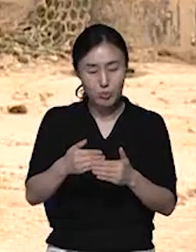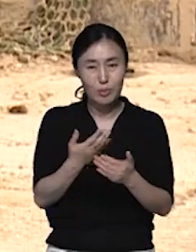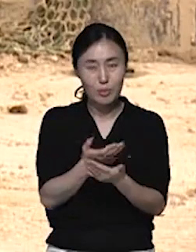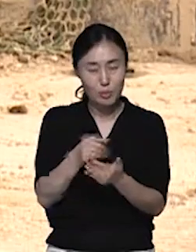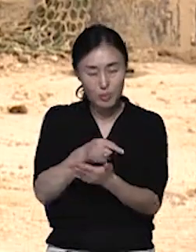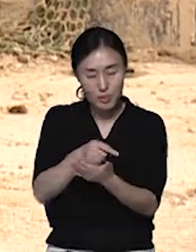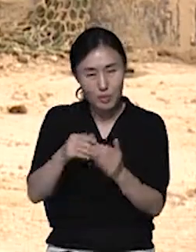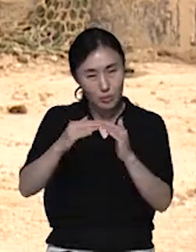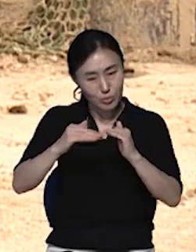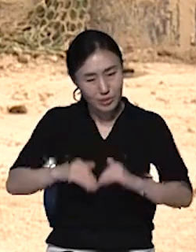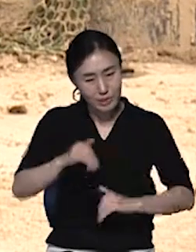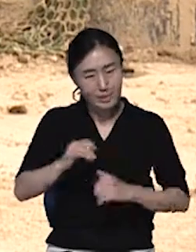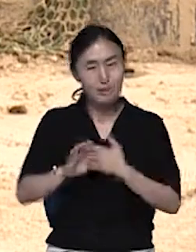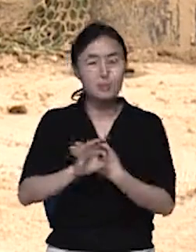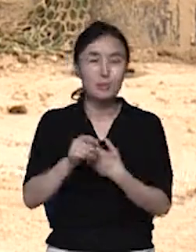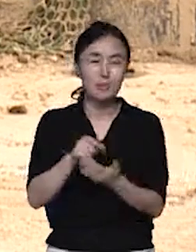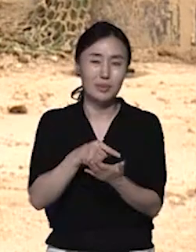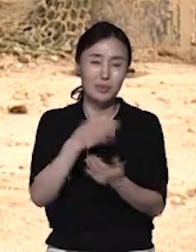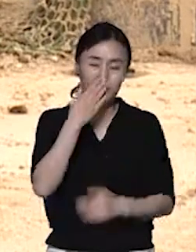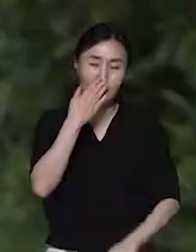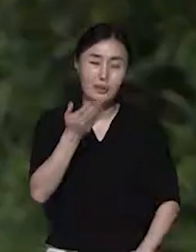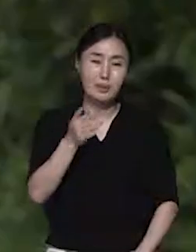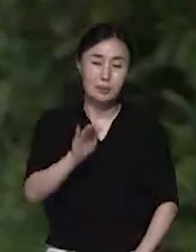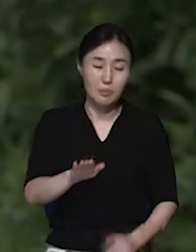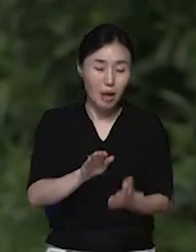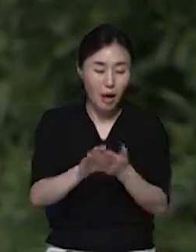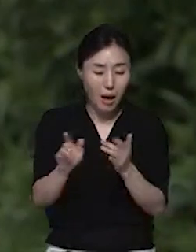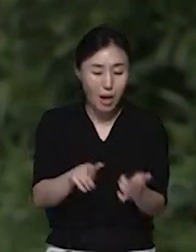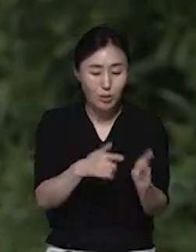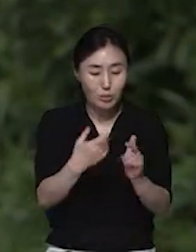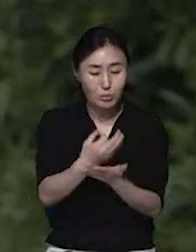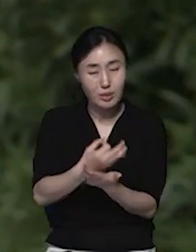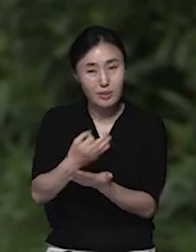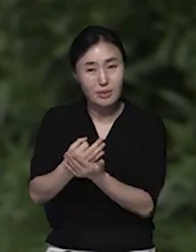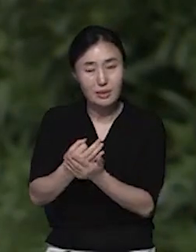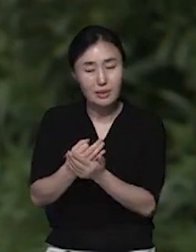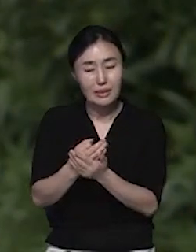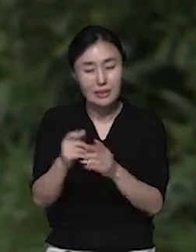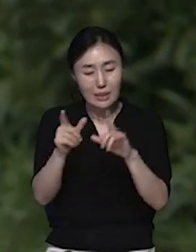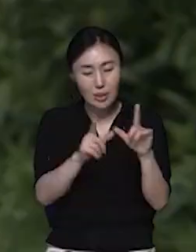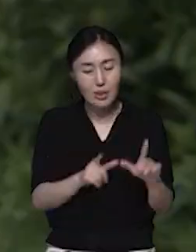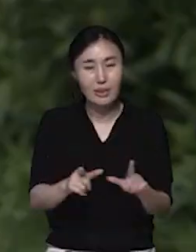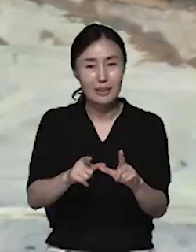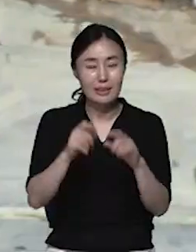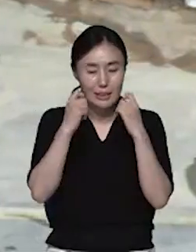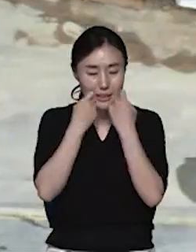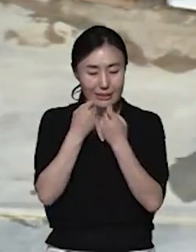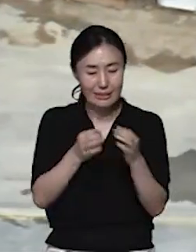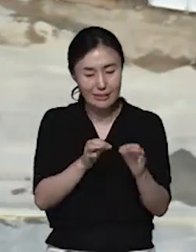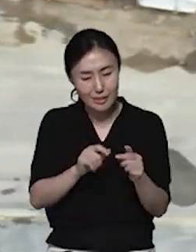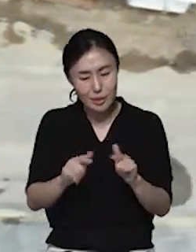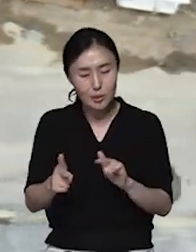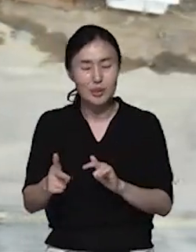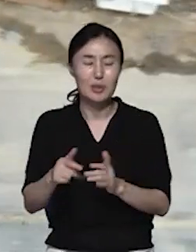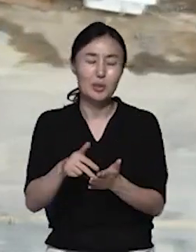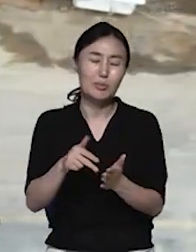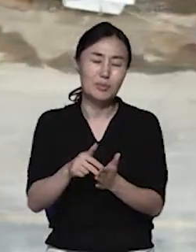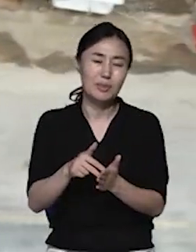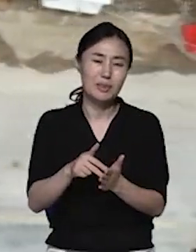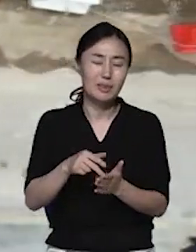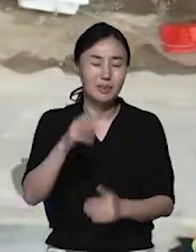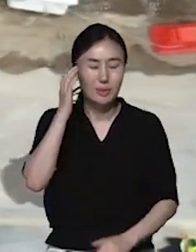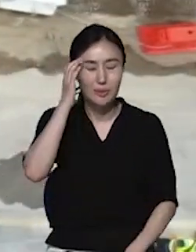상시적으로 공사가 계속될 거란 소식에 하루 벌이에 의존하고 있는 자영업자들의 속만 타들어가고 있습니다.